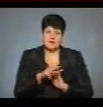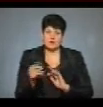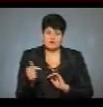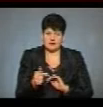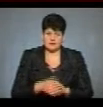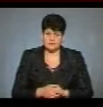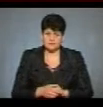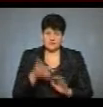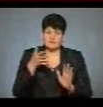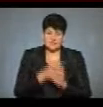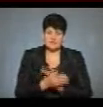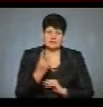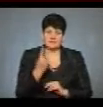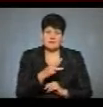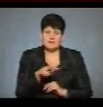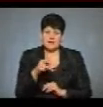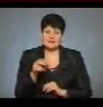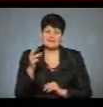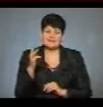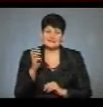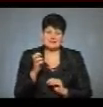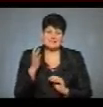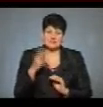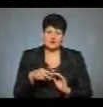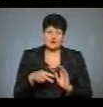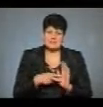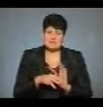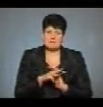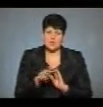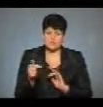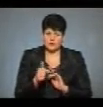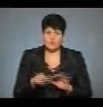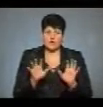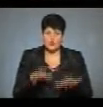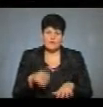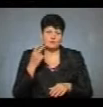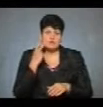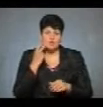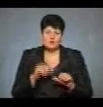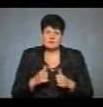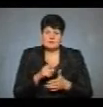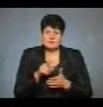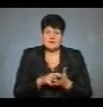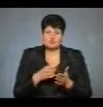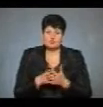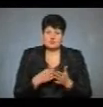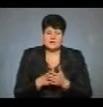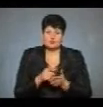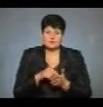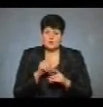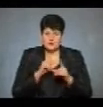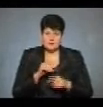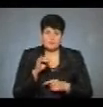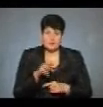гривень. Видатки – 2 мільярди 347 мільйонів гривень. Голова постійної комісії з питань бюджету і фінансів міськради